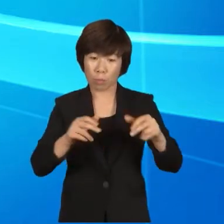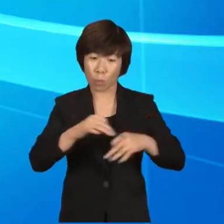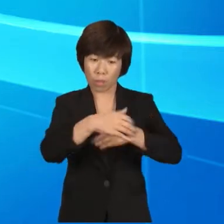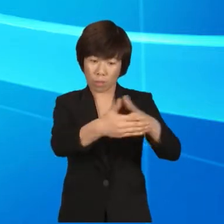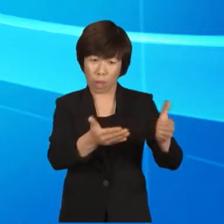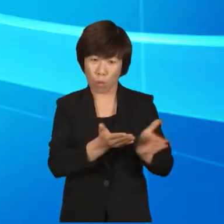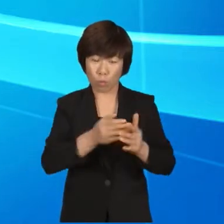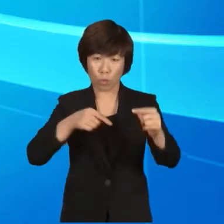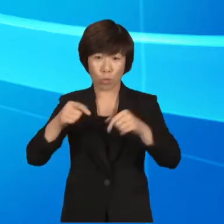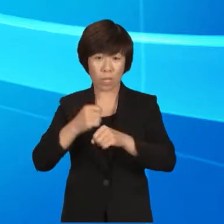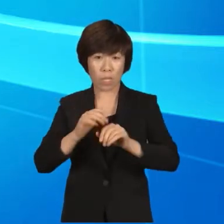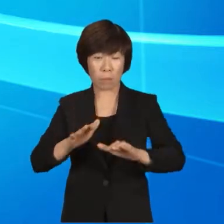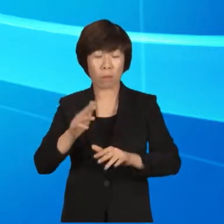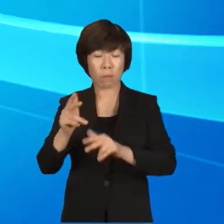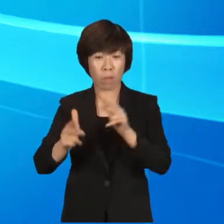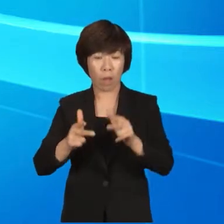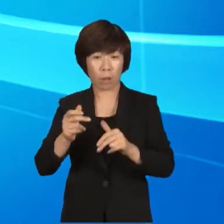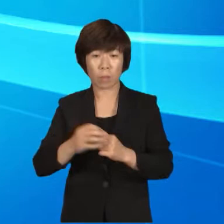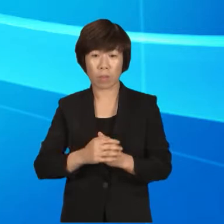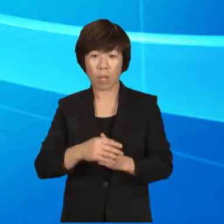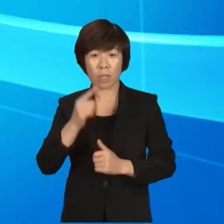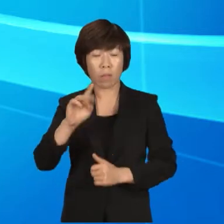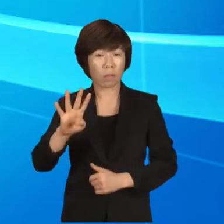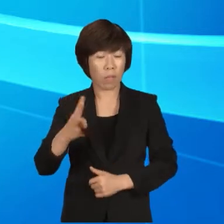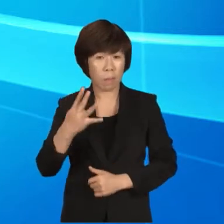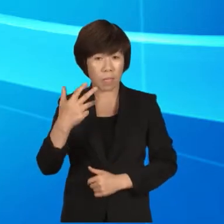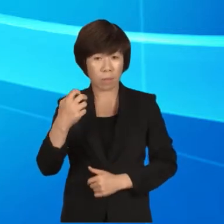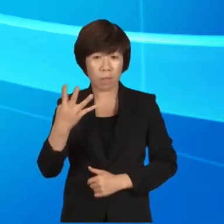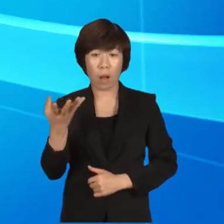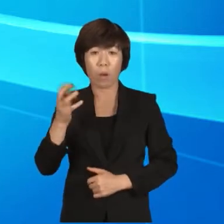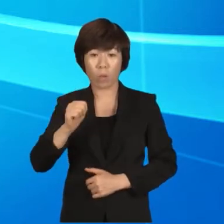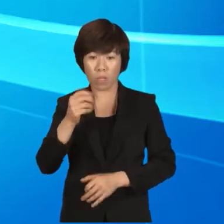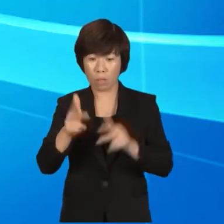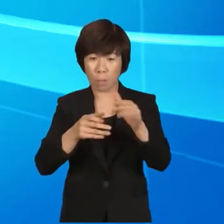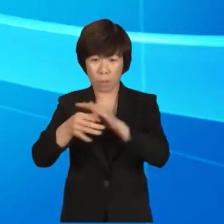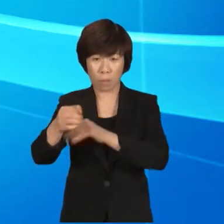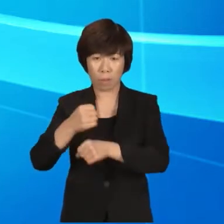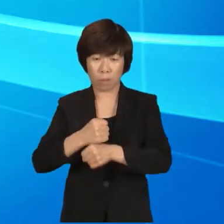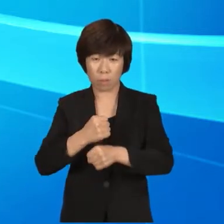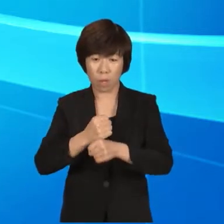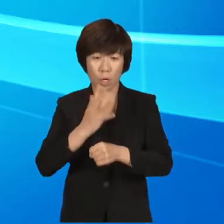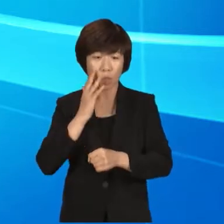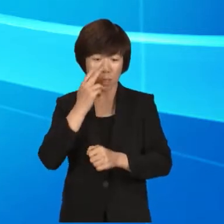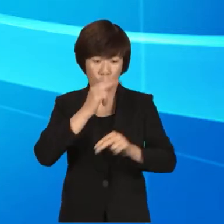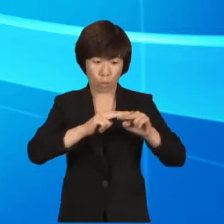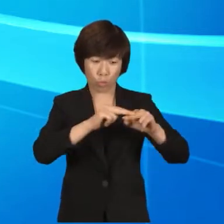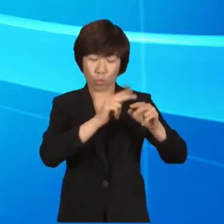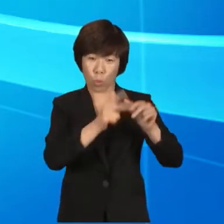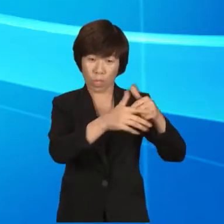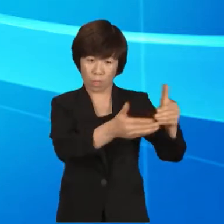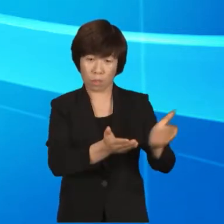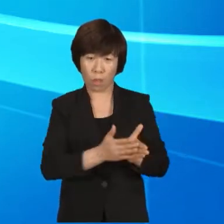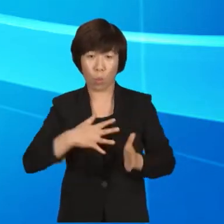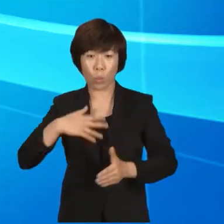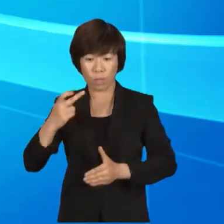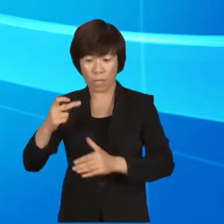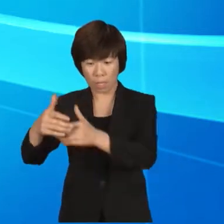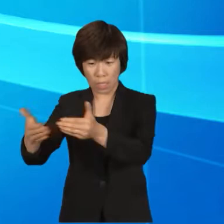산업통상자원부가 주관한 이번 사업은 1,474억 원의 사업비가 투입돼 울산 석유화학단지에서